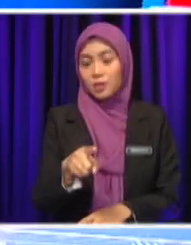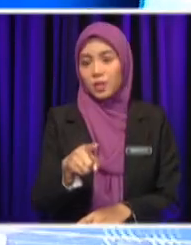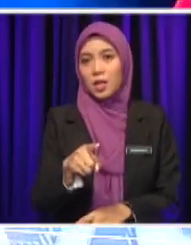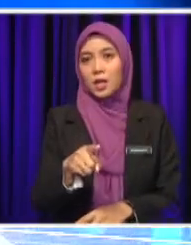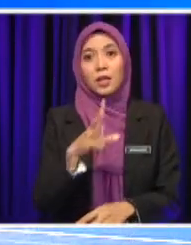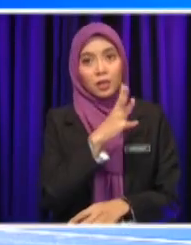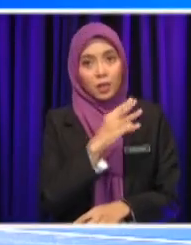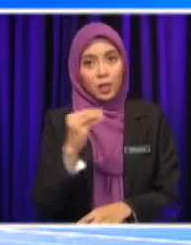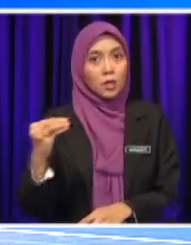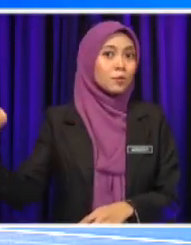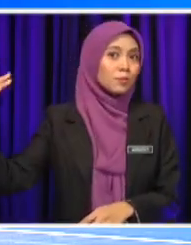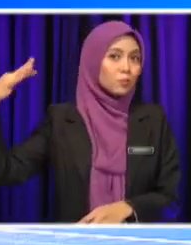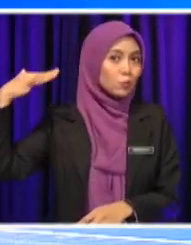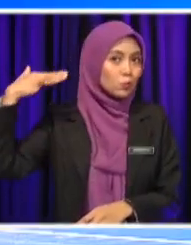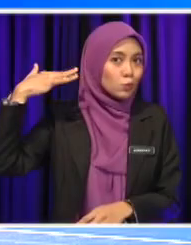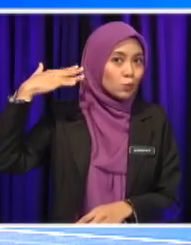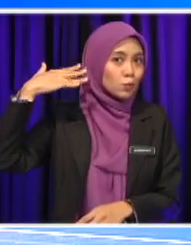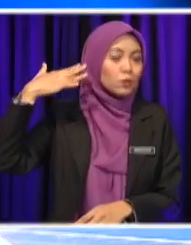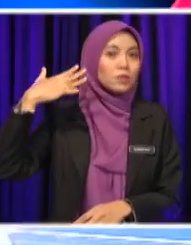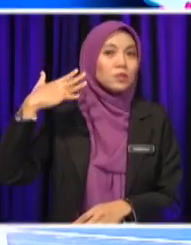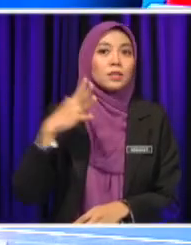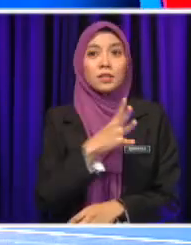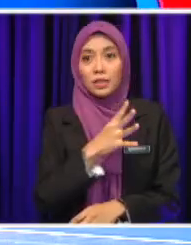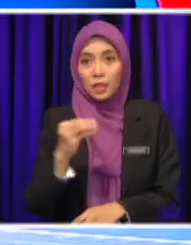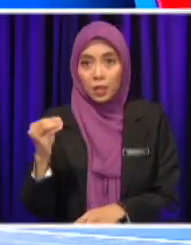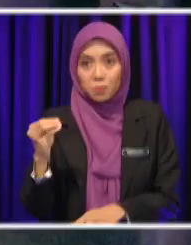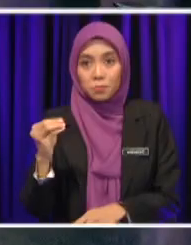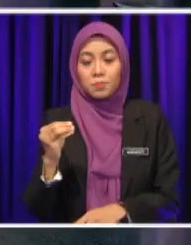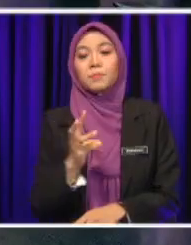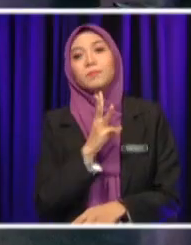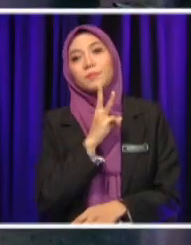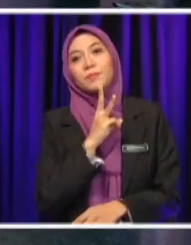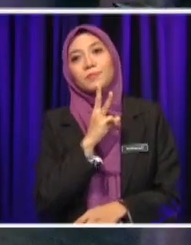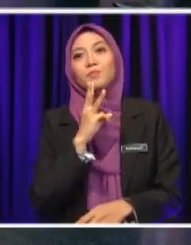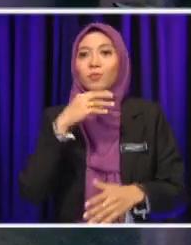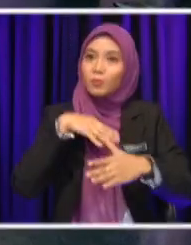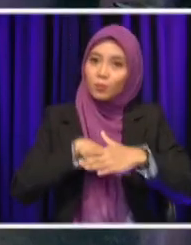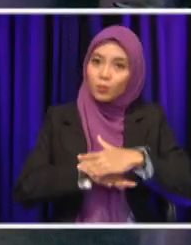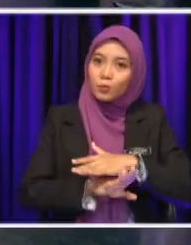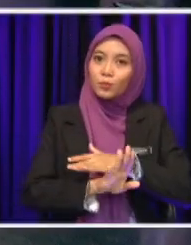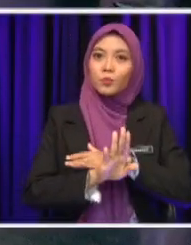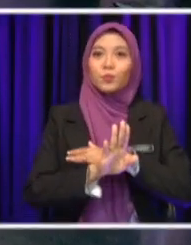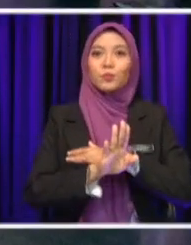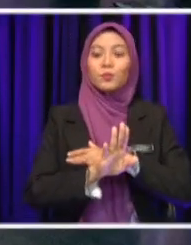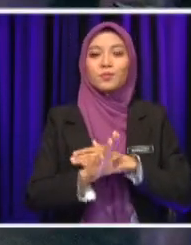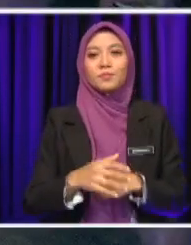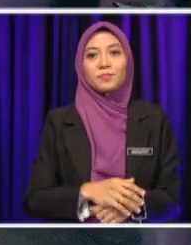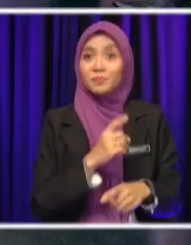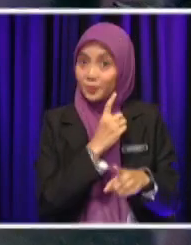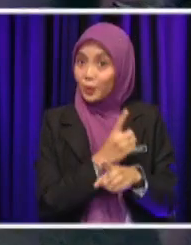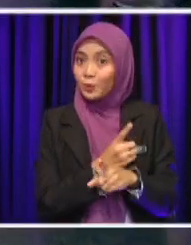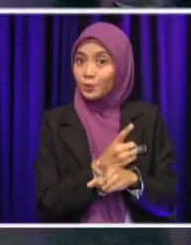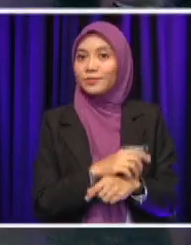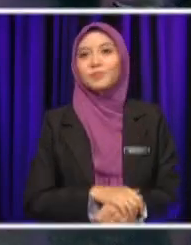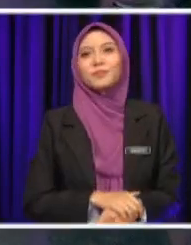berbunyi tet. Barulah pam akan dihidupkan dan air dimasukkan. Betul, cikgu? Betul ke? Betul ke? Lah tu. Kalau